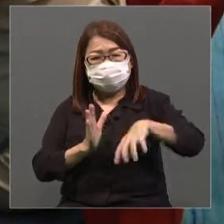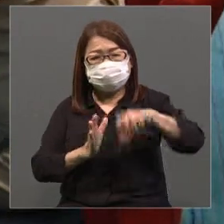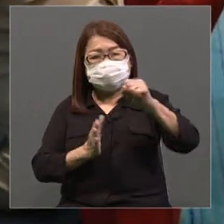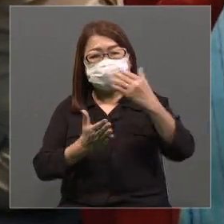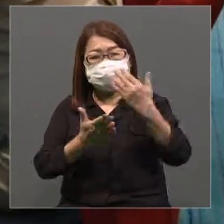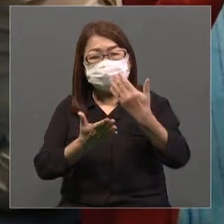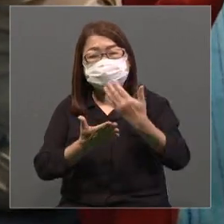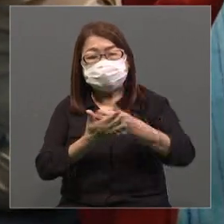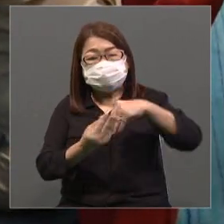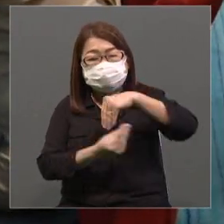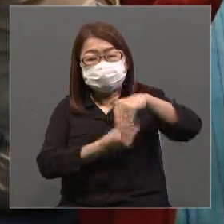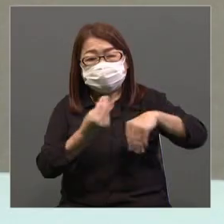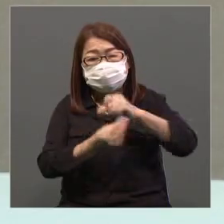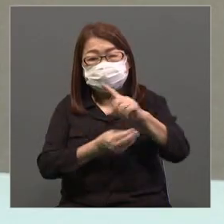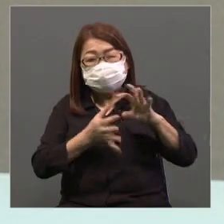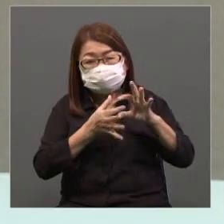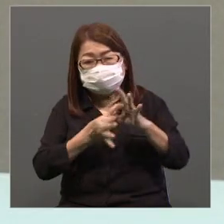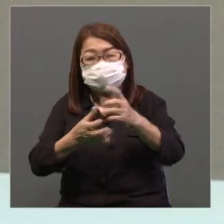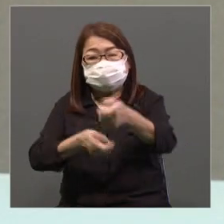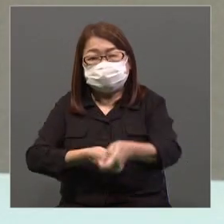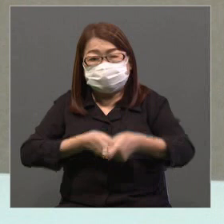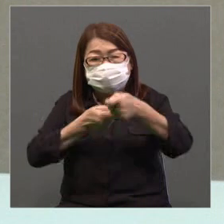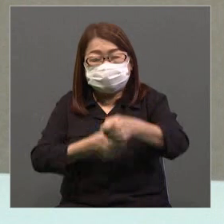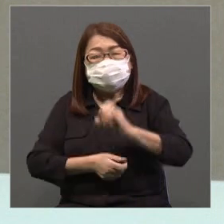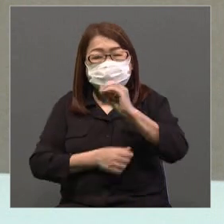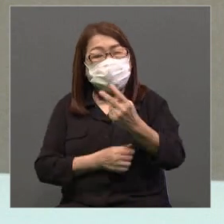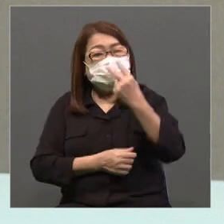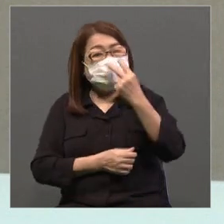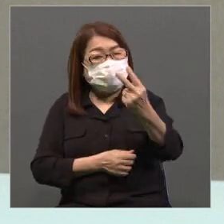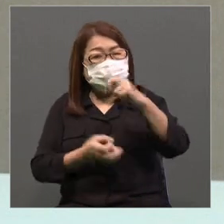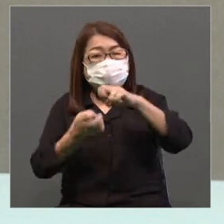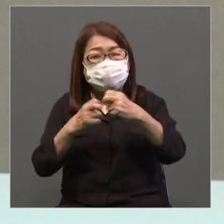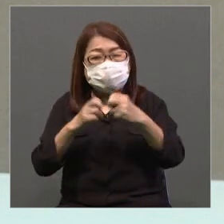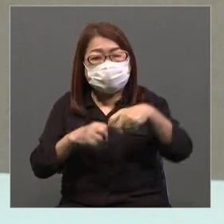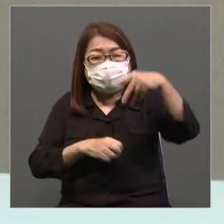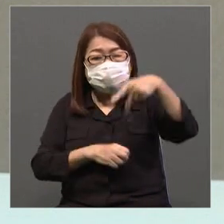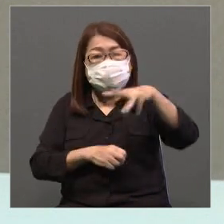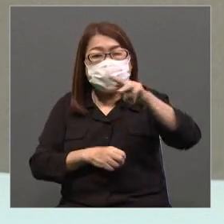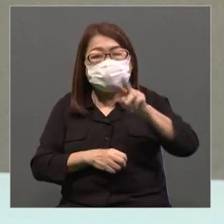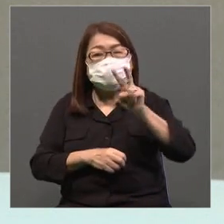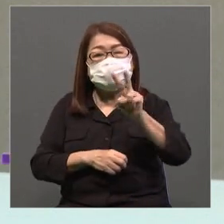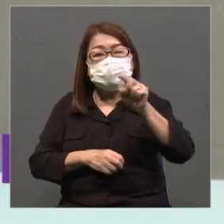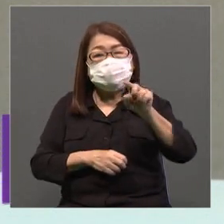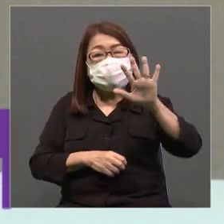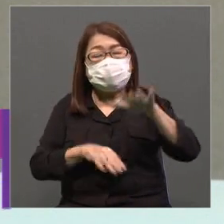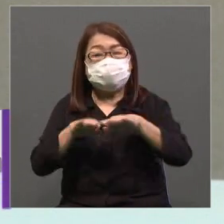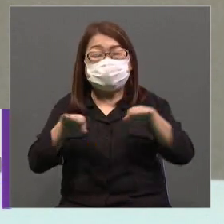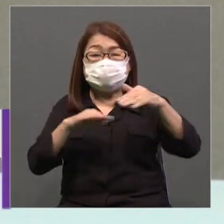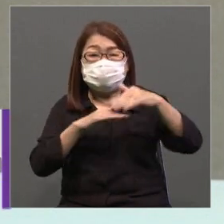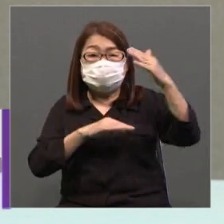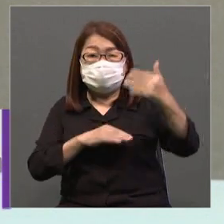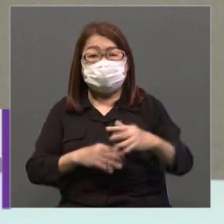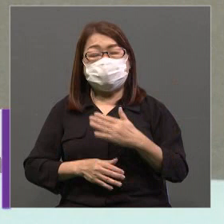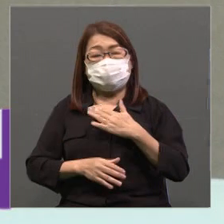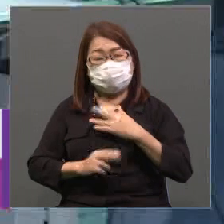เศรษฐกิจการเกษตรท่านได้บอกนะครับว่าจากการติดตามสถานการณ์ฝุ่น PM 2.5ที่เกินมาตรฐานทางกระทรวงเกษตร